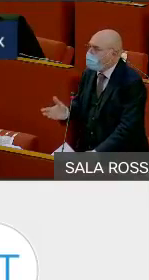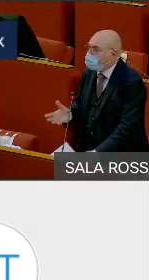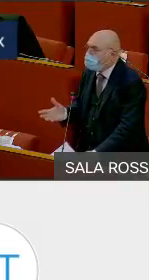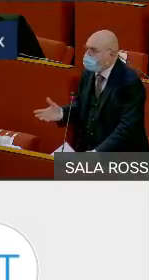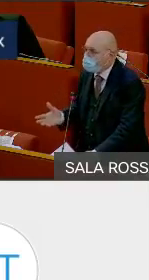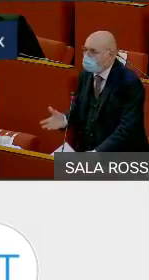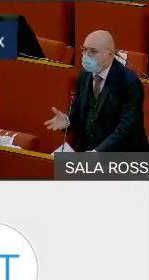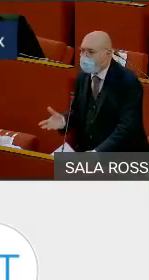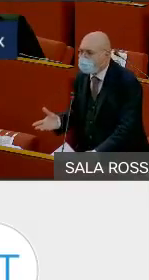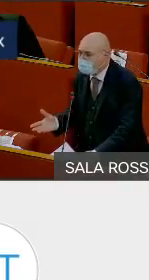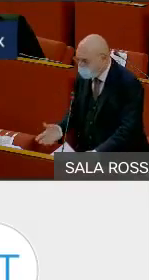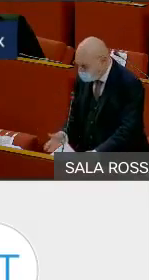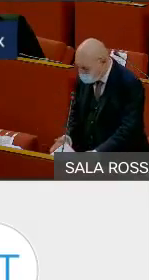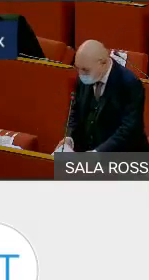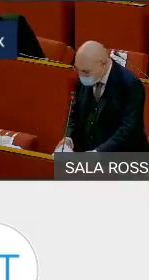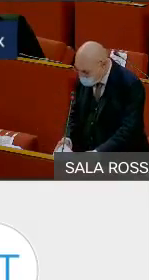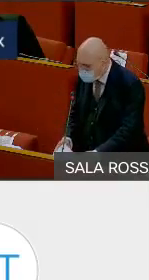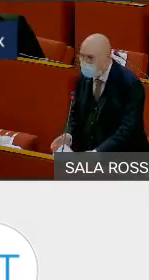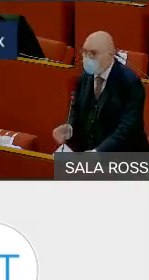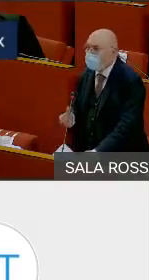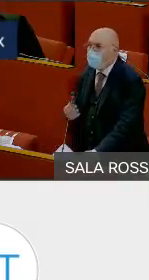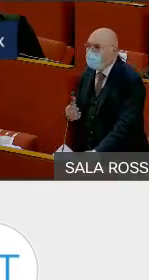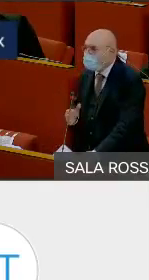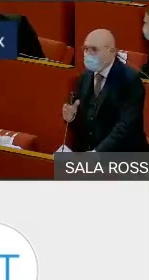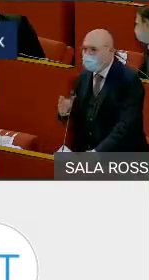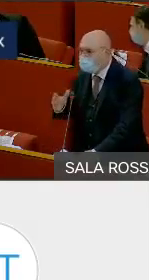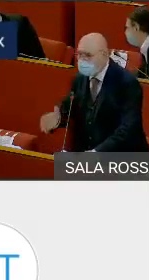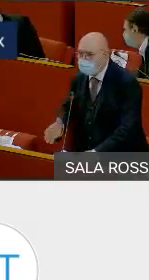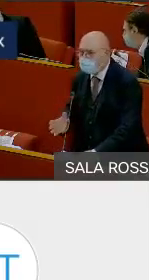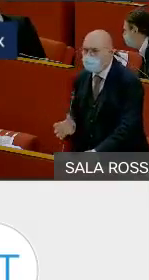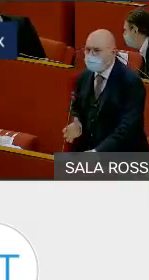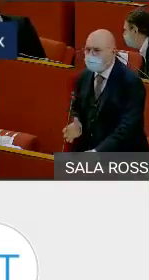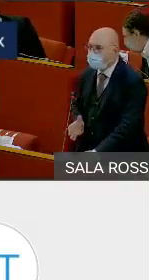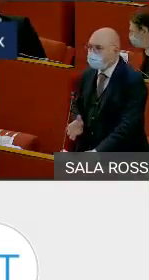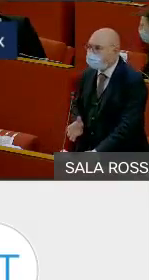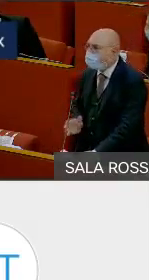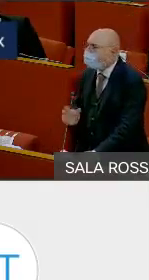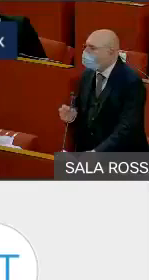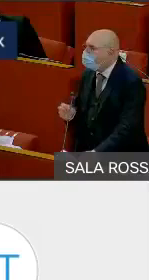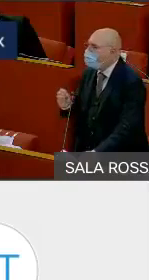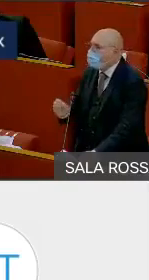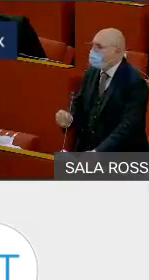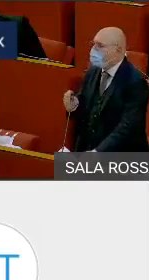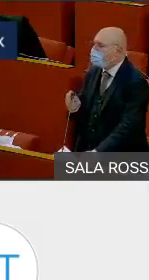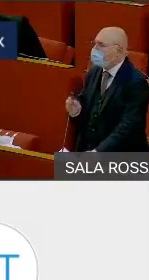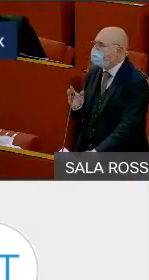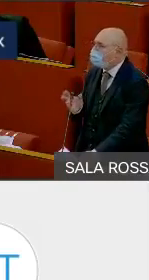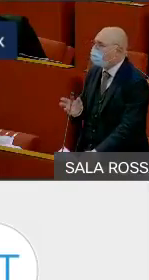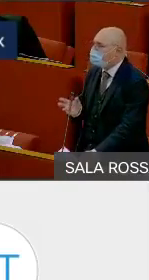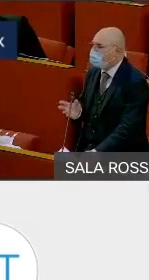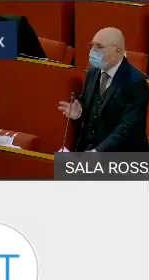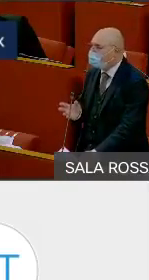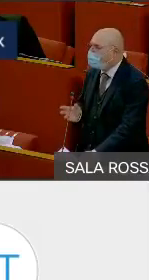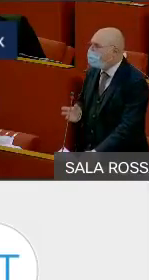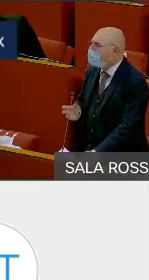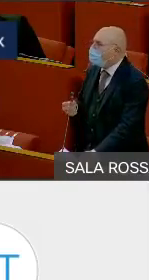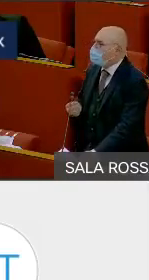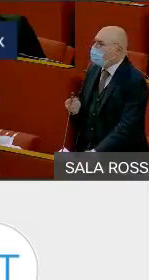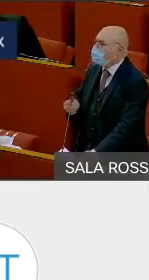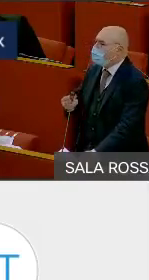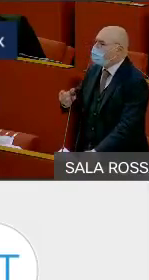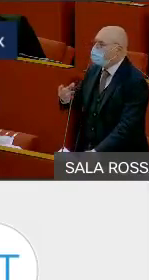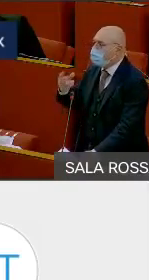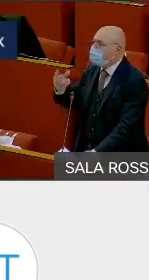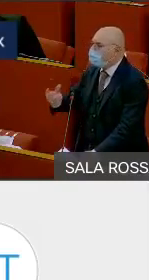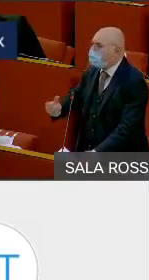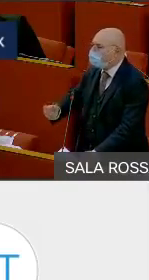20 anni ci sembra una cosa pochino limitata io l'ho più volte sottolineato in commissione quando si fanno interventi di questo tipo e tu